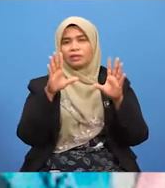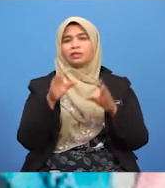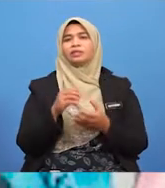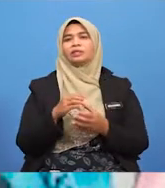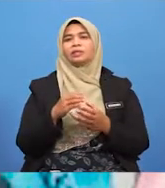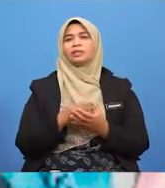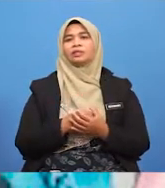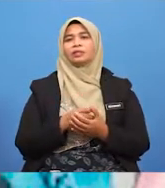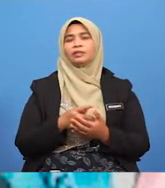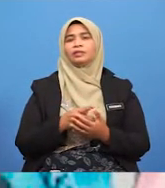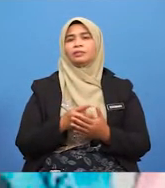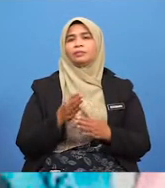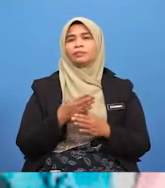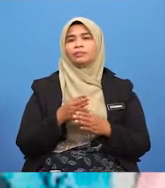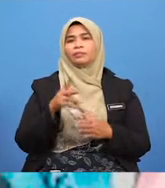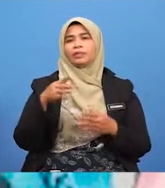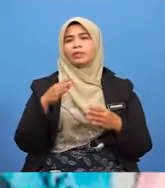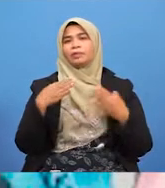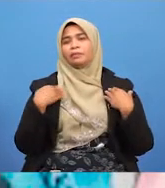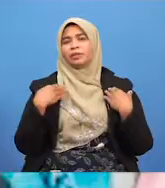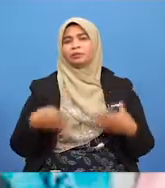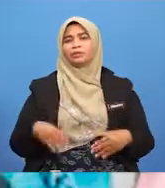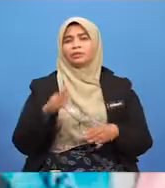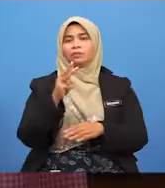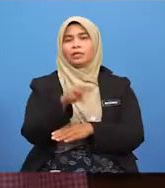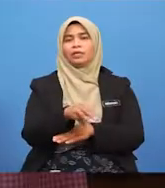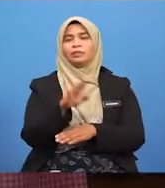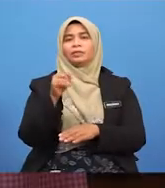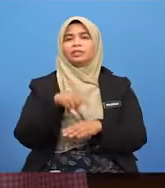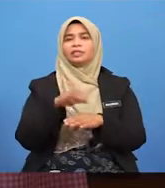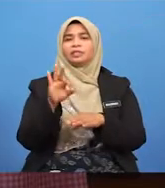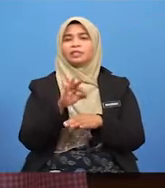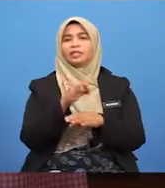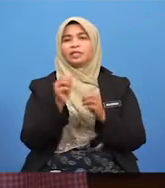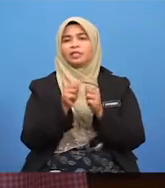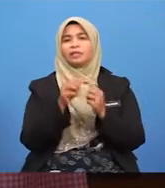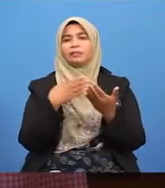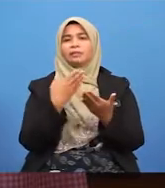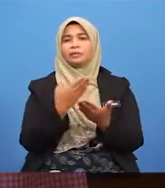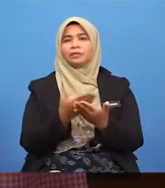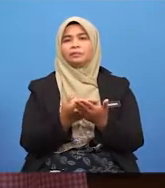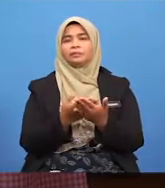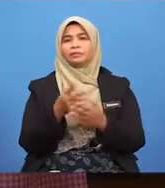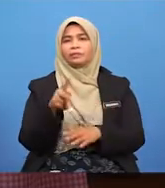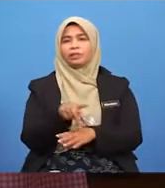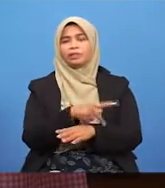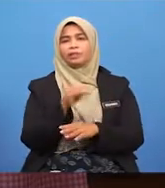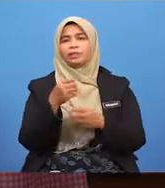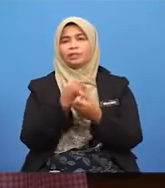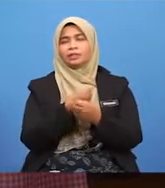pt.ria Firza Mayang dijahit dengan Ilu pakai ini yang telah siap di jahe